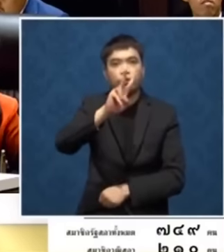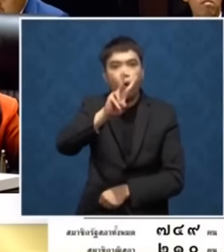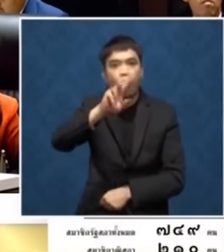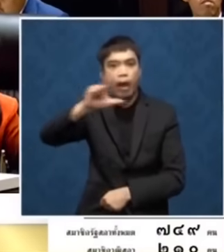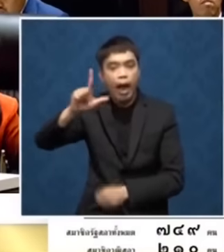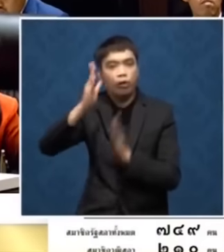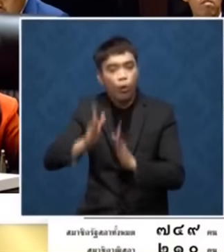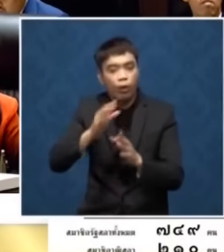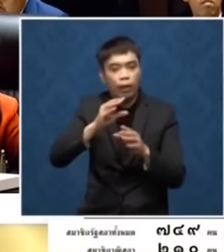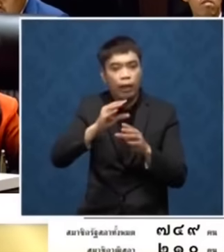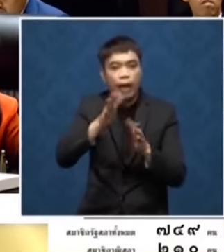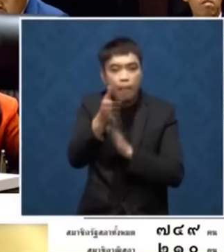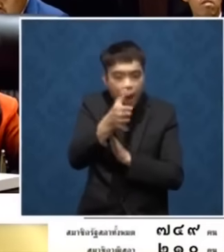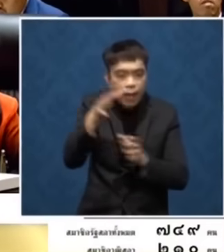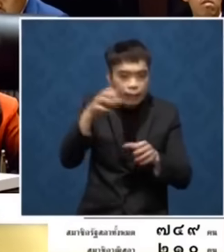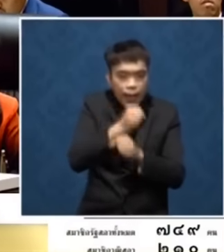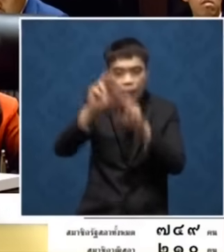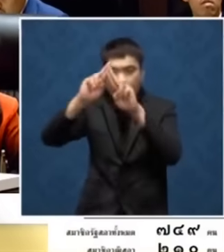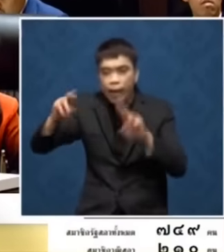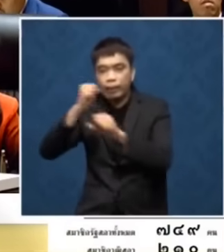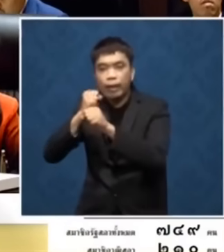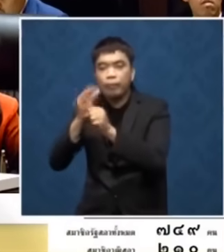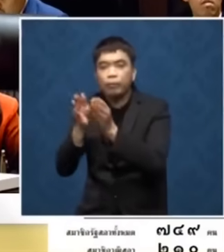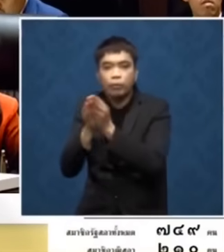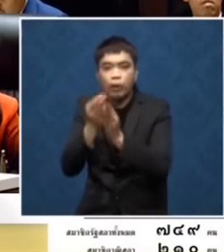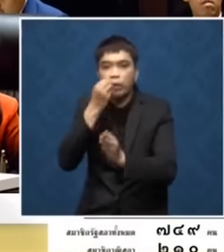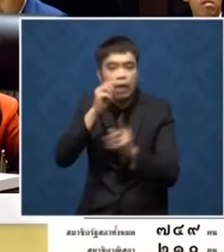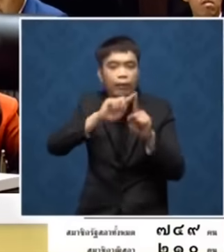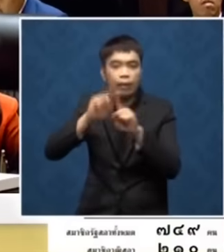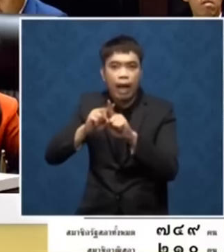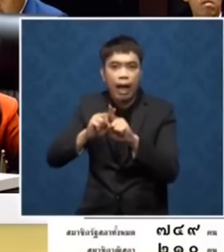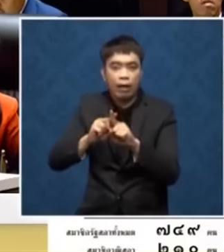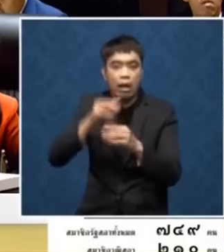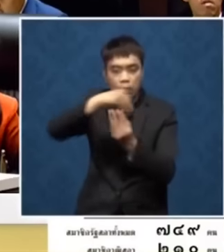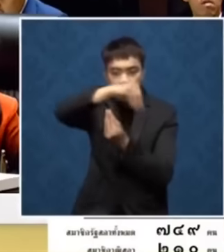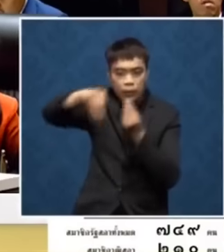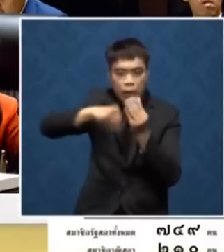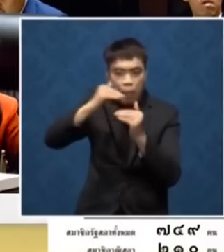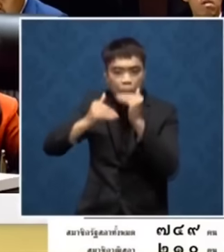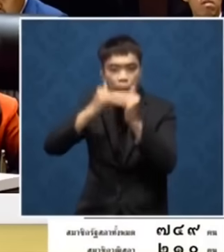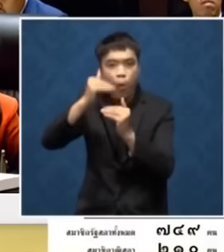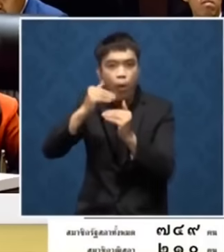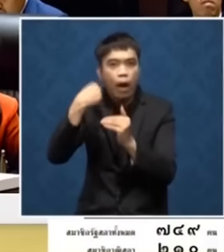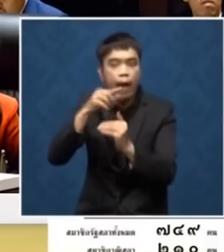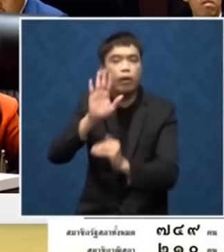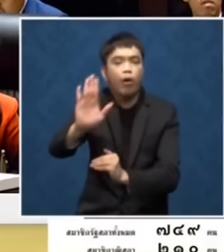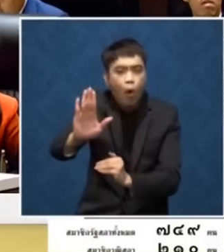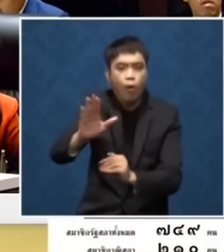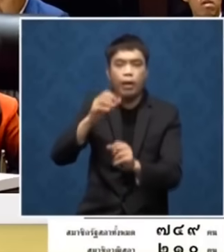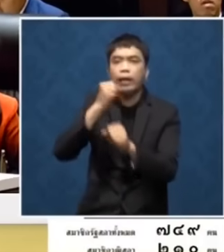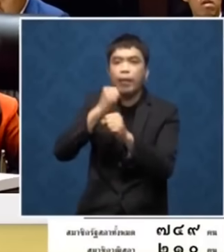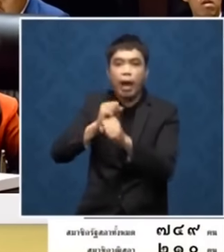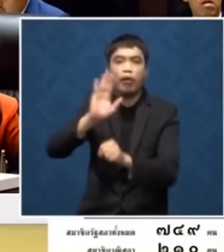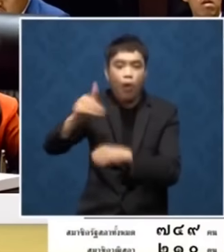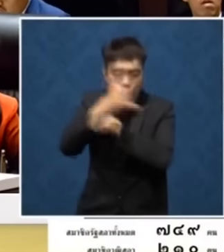าคประมงอยู่ในภาคร้านอาหารต่างๆเศรษฐกิจเราขับเคลื่อนได้เพราะพวกเขาอันนี้เนี่ยเป็นสิ่งที่นายกรัฐม